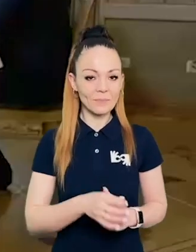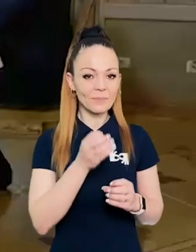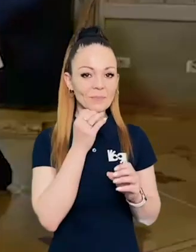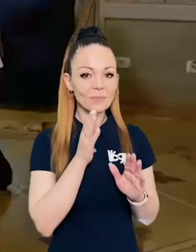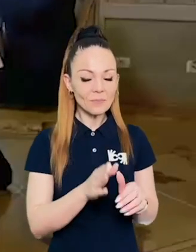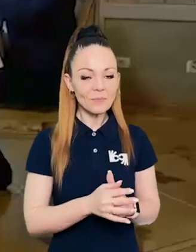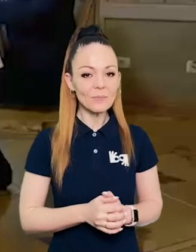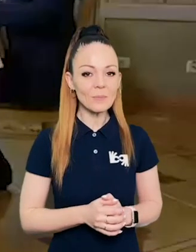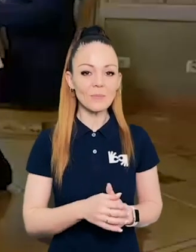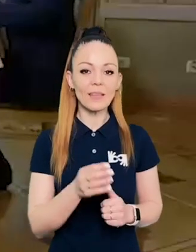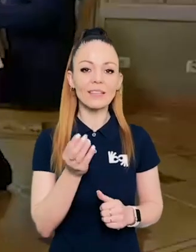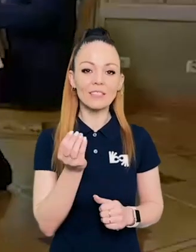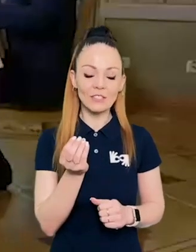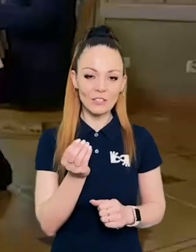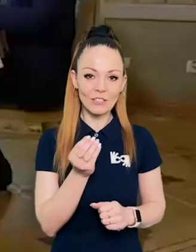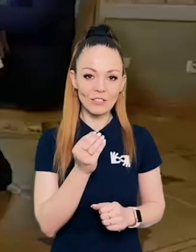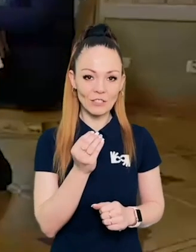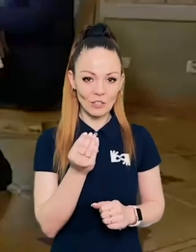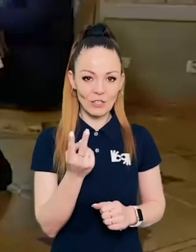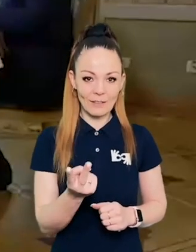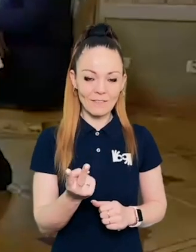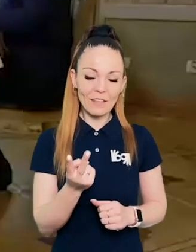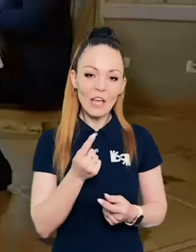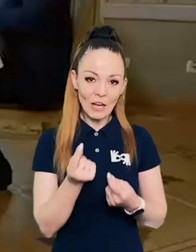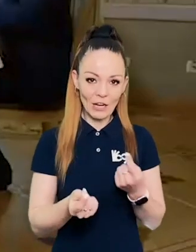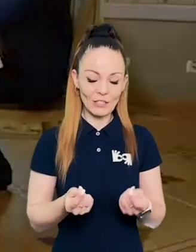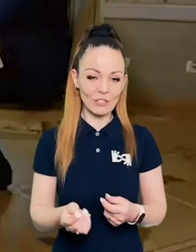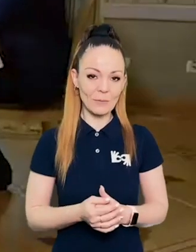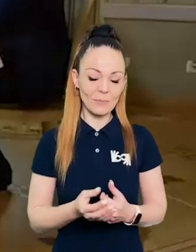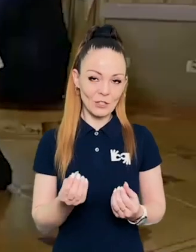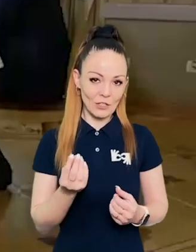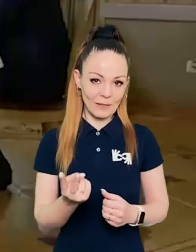пишаюсь. Добре, я тоді по-іншому запитаю.